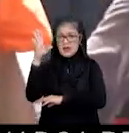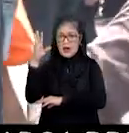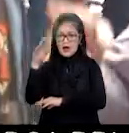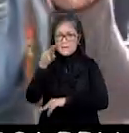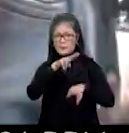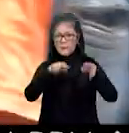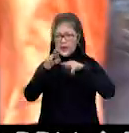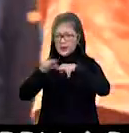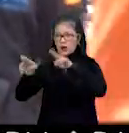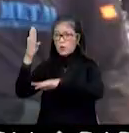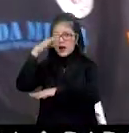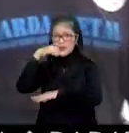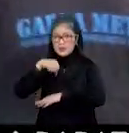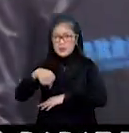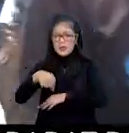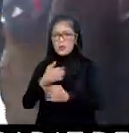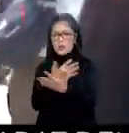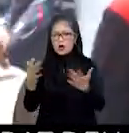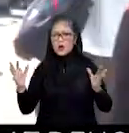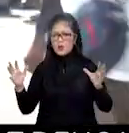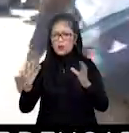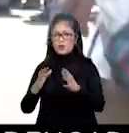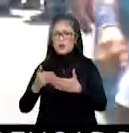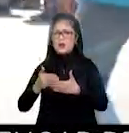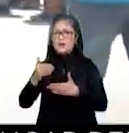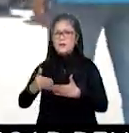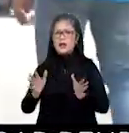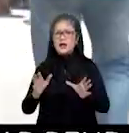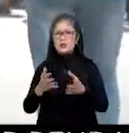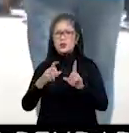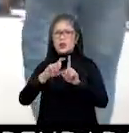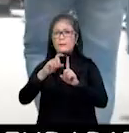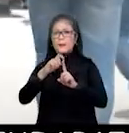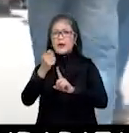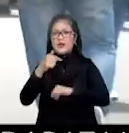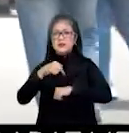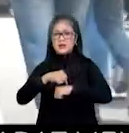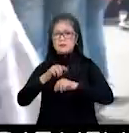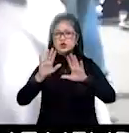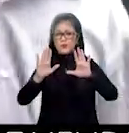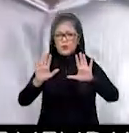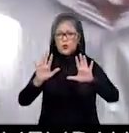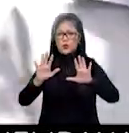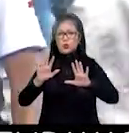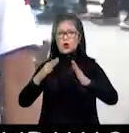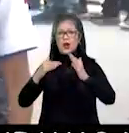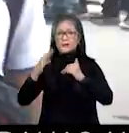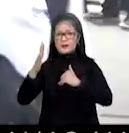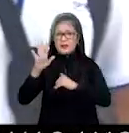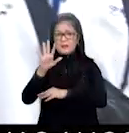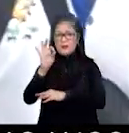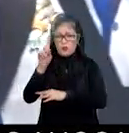memang massa sudah terkumpul di depan gedung DPR ini sekitar pukul 10.50 waktu Indonesia bagian Barat.